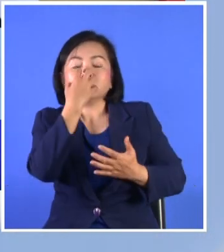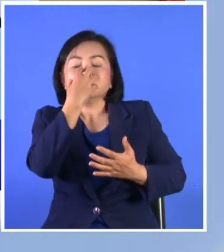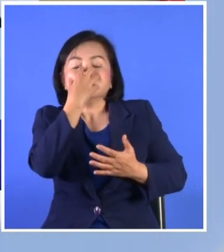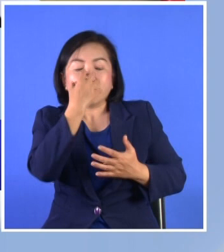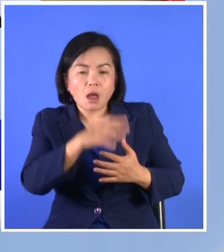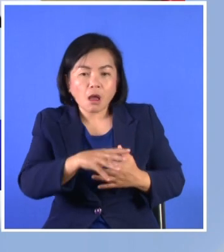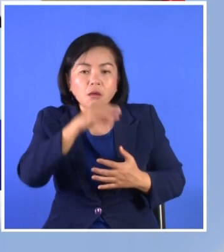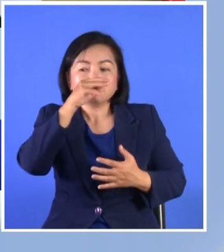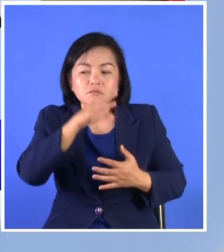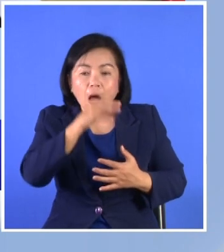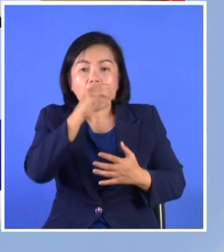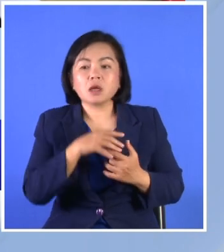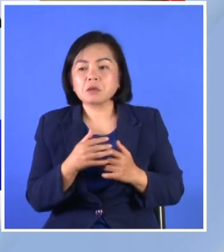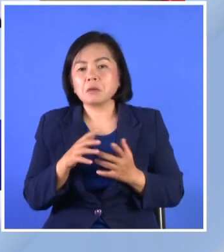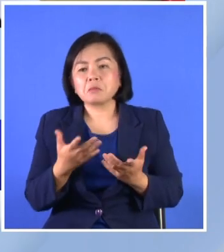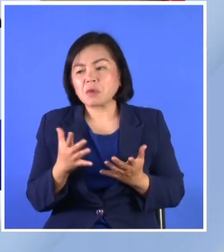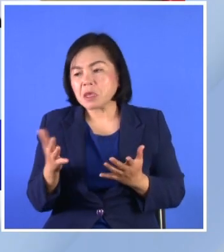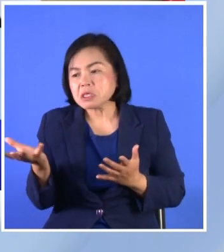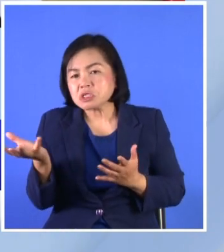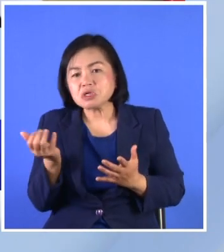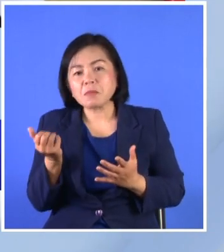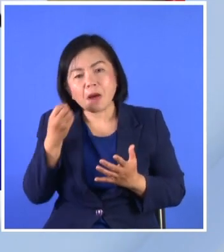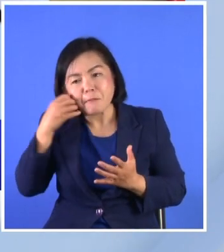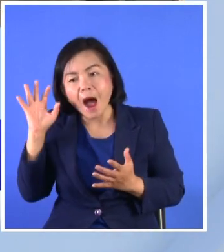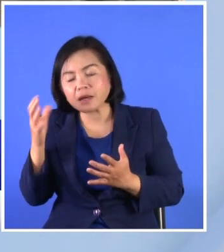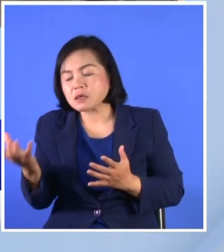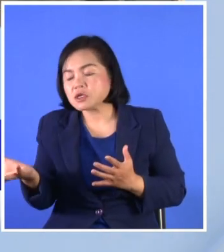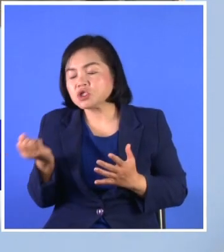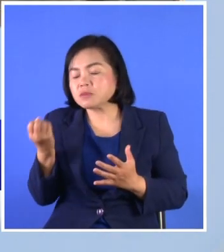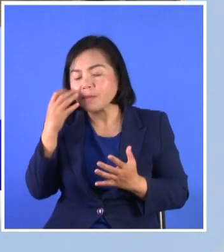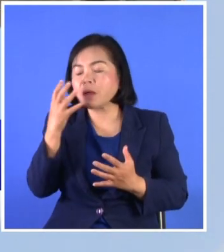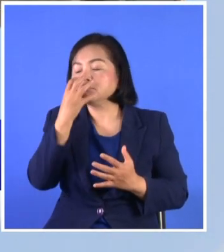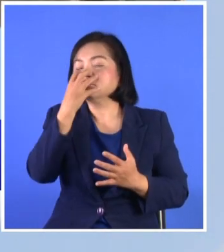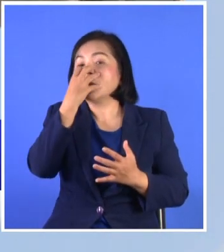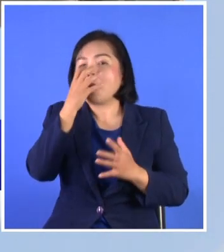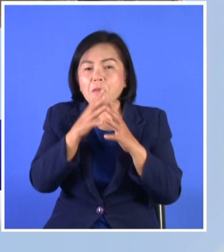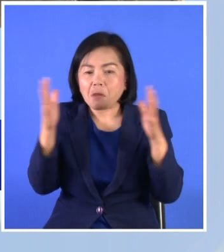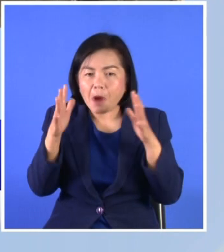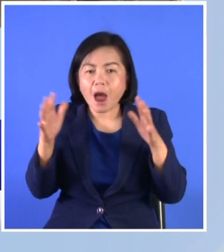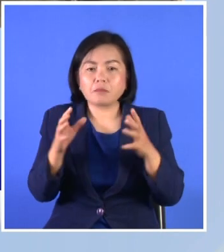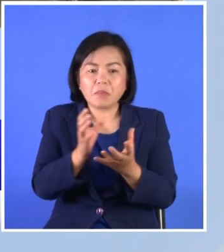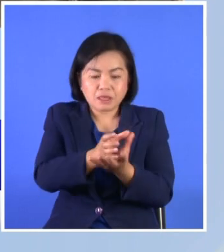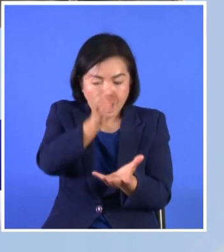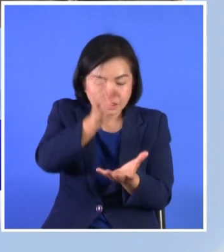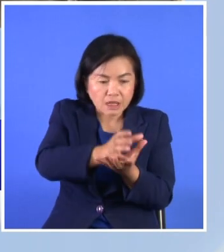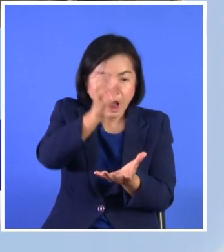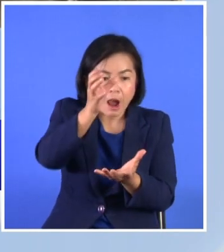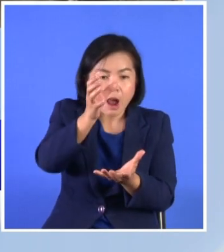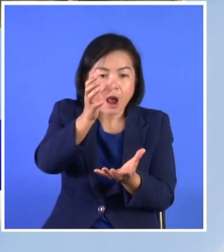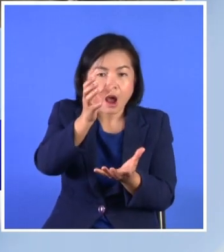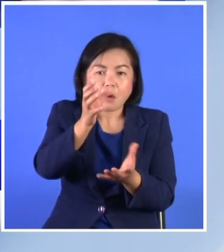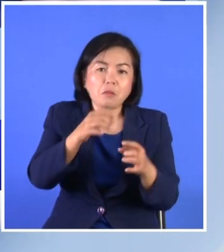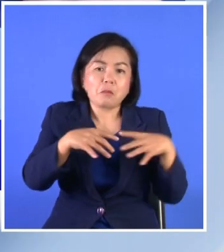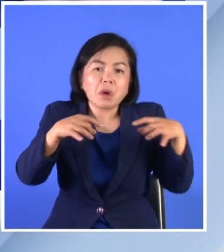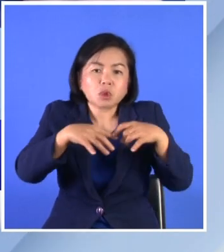ที่จำเป็นที่จะต้องยืมออกซิเจนไปใช้ที่บ้านเนี่ยมากที่สุดซึ่งจริงๆแล้วตัวถังออกซิเจนเนี่ยอาจจะไม่ได้เหมาะกับบริ